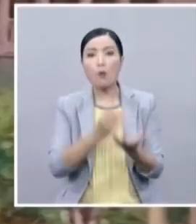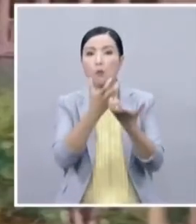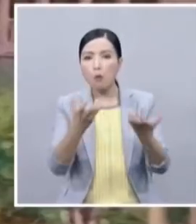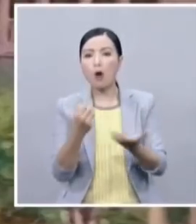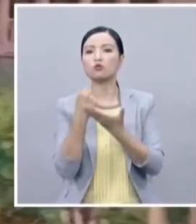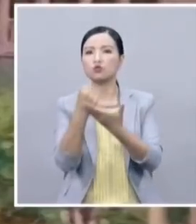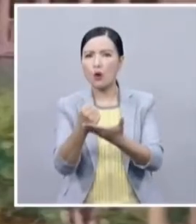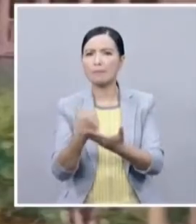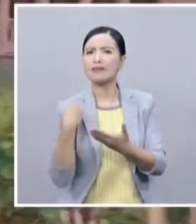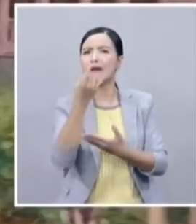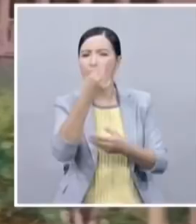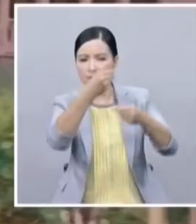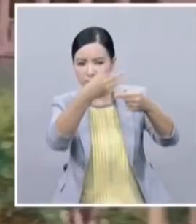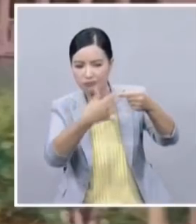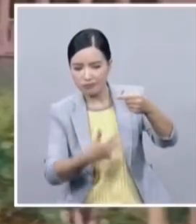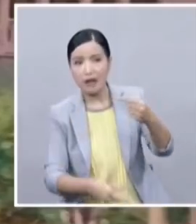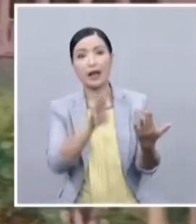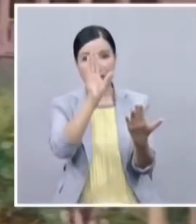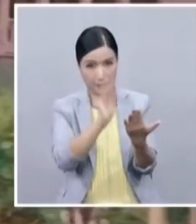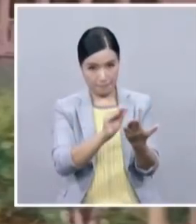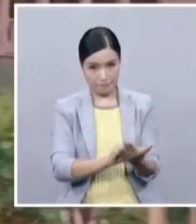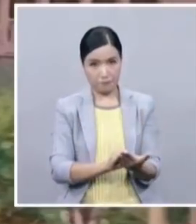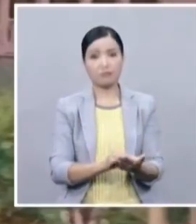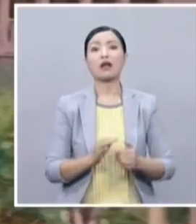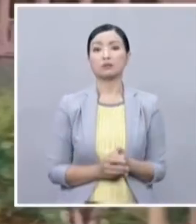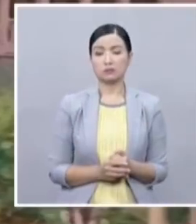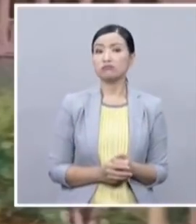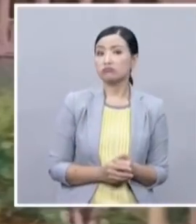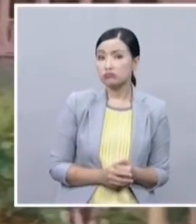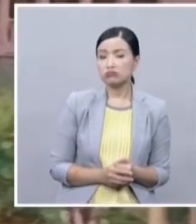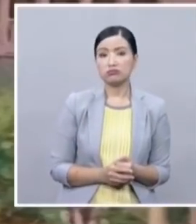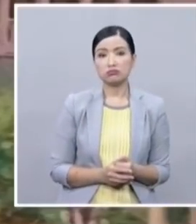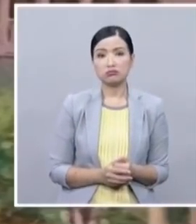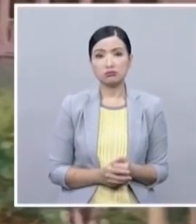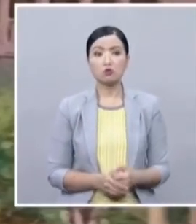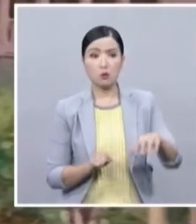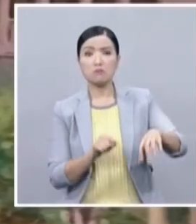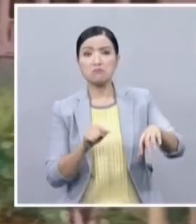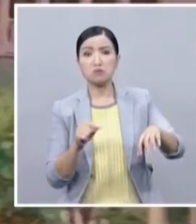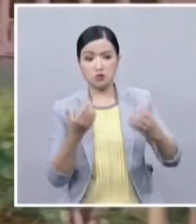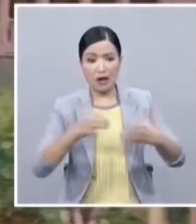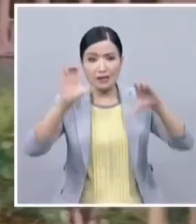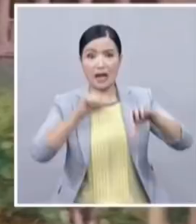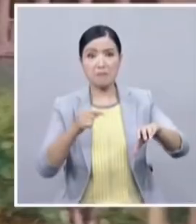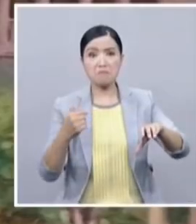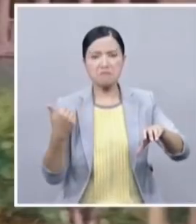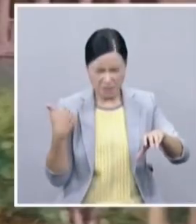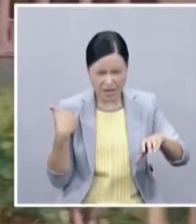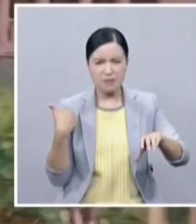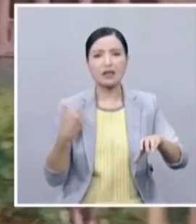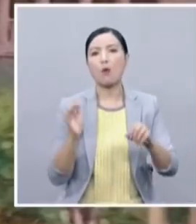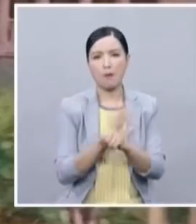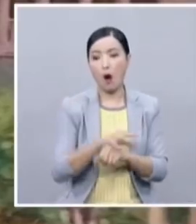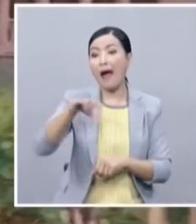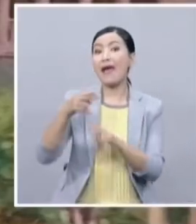าข้างมือมันไม่พอนะไม่พอก็มาเสริมเพราะนั้นไม่ใช่ว่าใครส่วนการไม่มีอาจจะไม่พอในบางอย่างเอกช